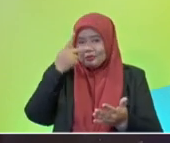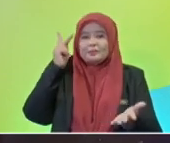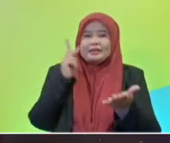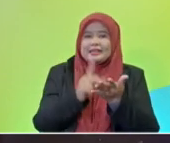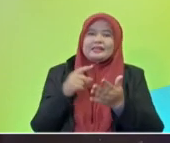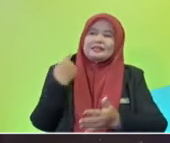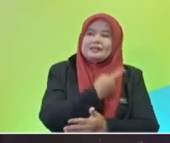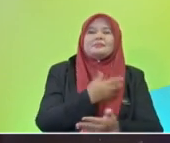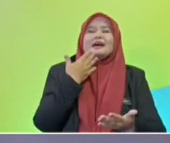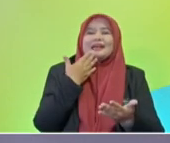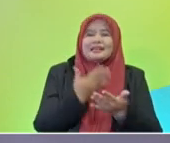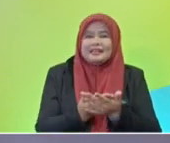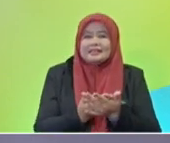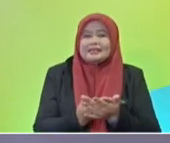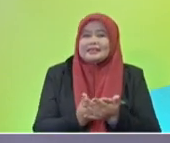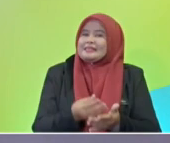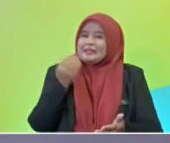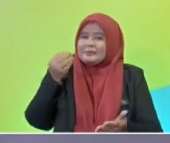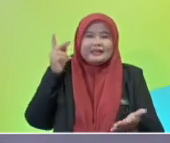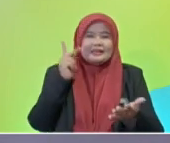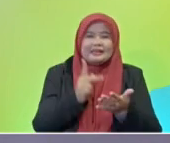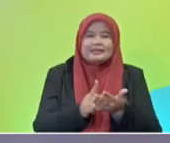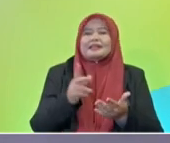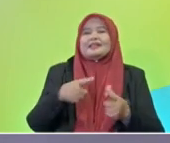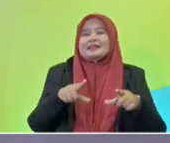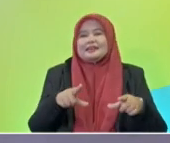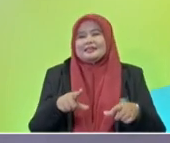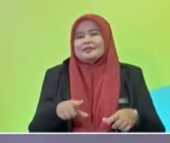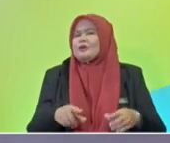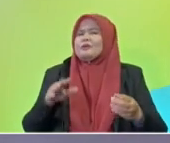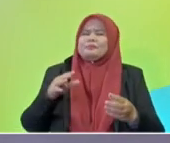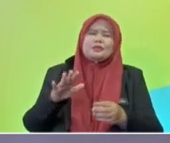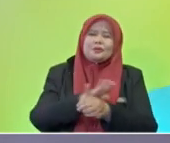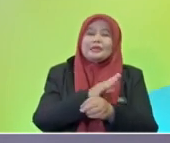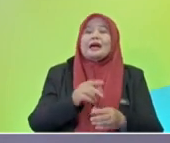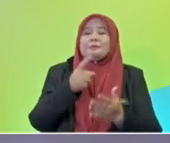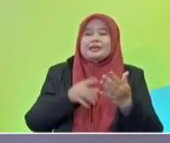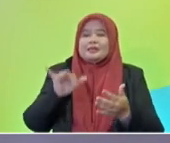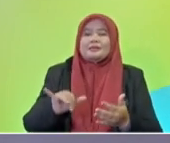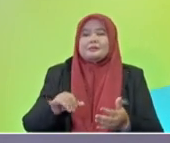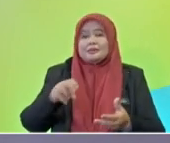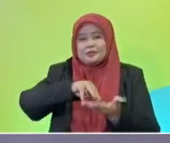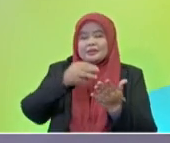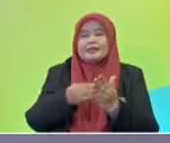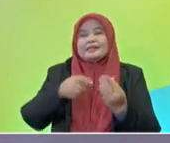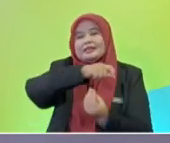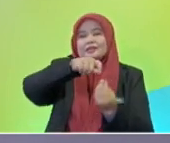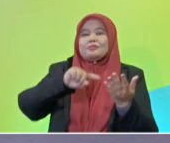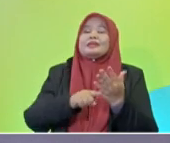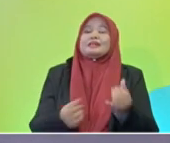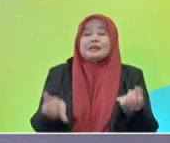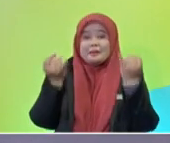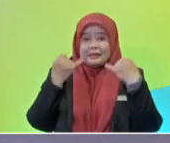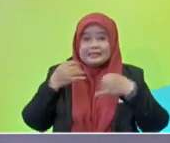kita okey baiklah sedikit pengenalan yang ringkas tetapi padat tentang apa yang dimaksudkan tentang kitar semula kita akan kembali